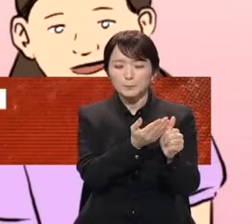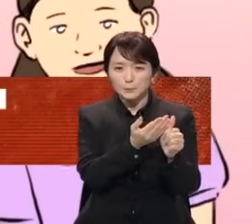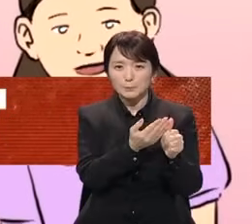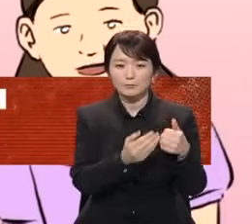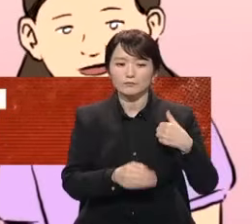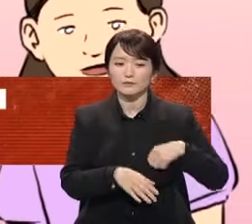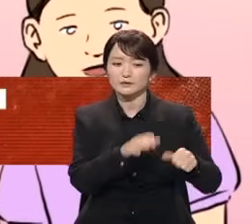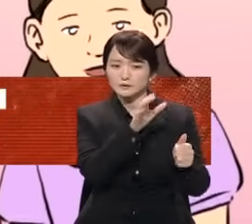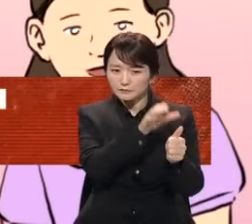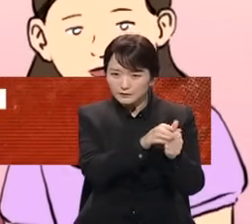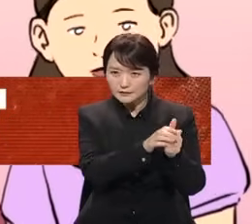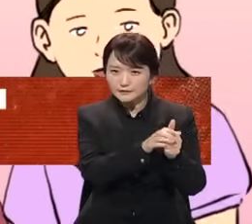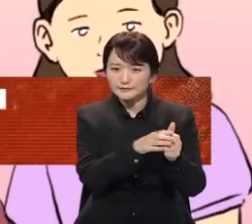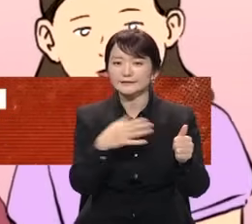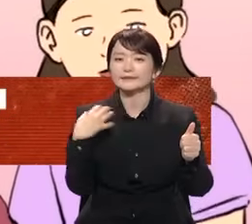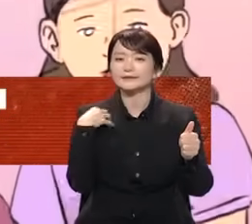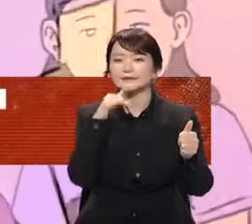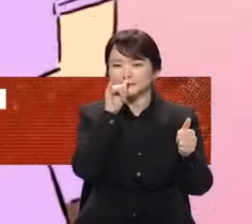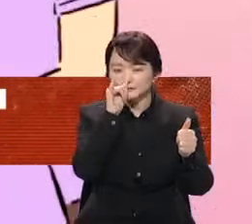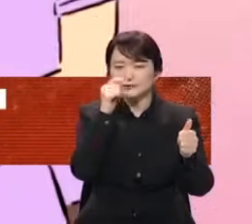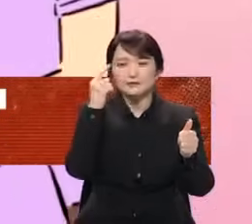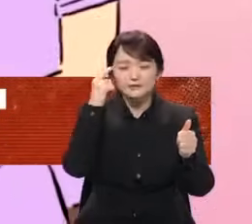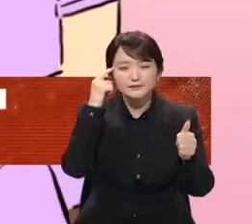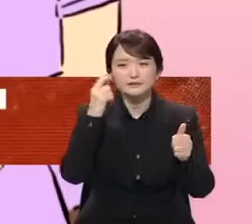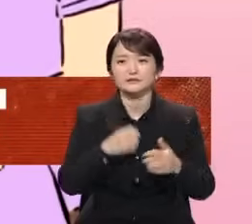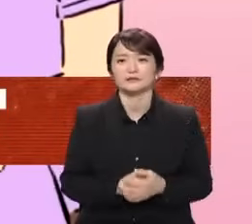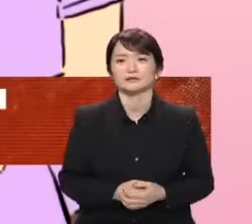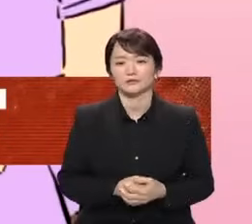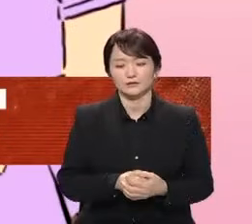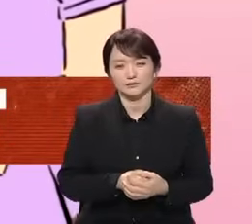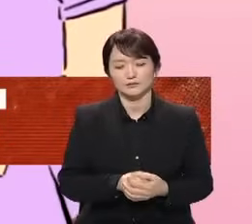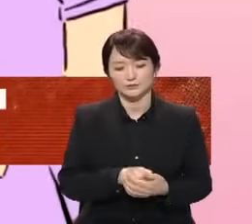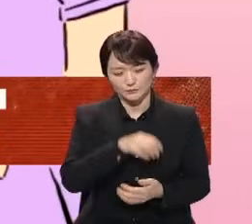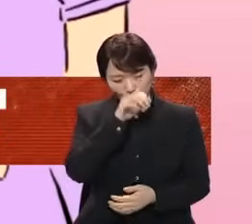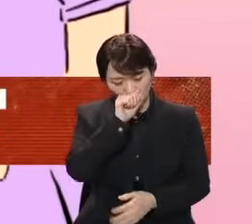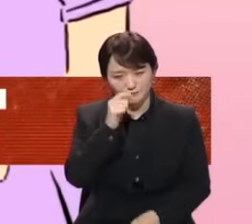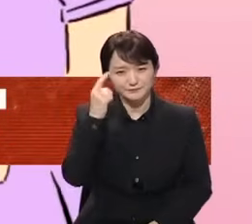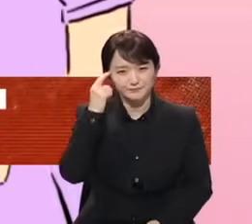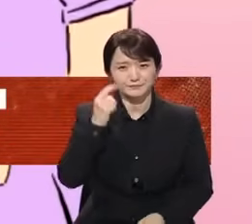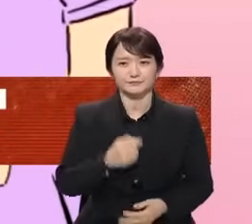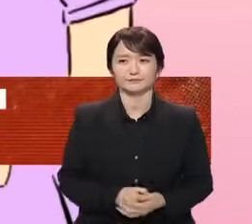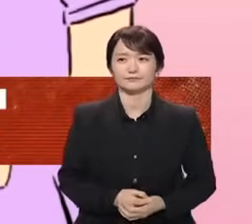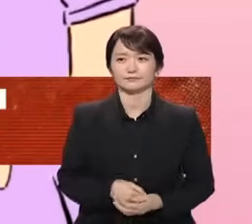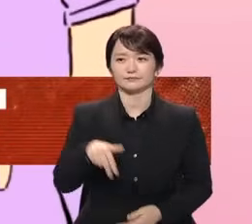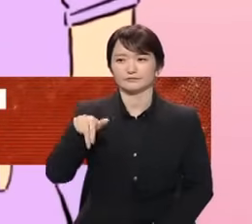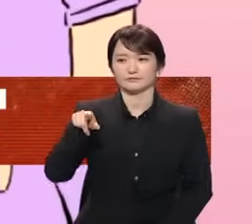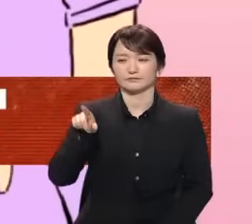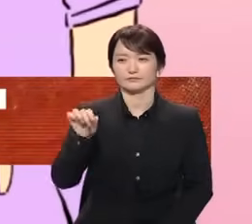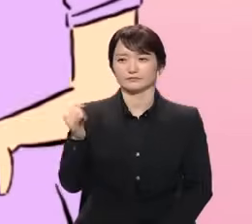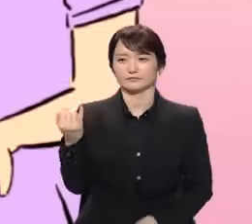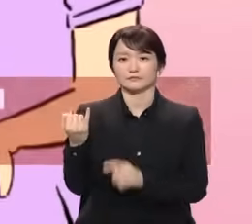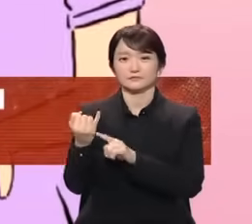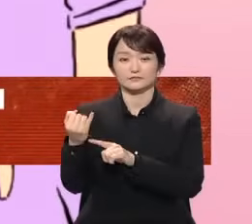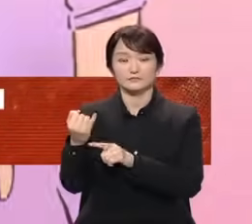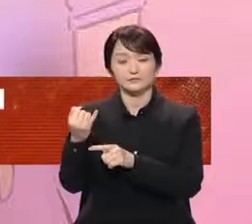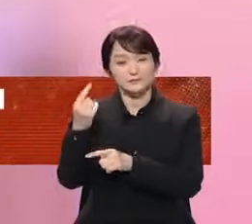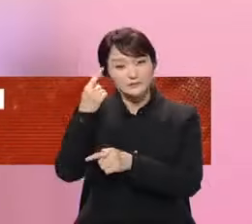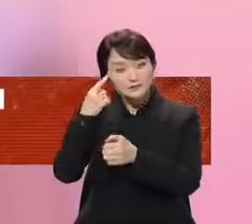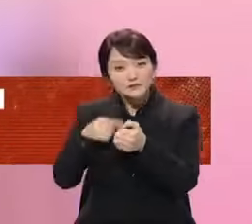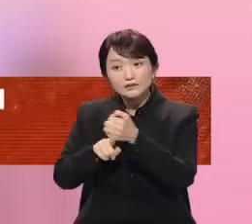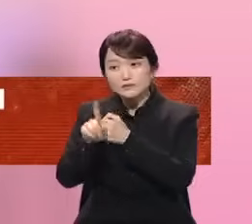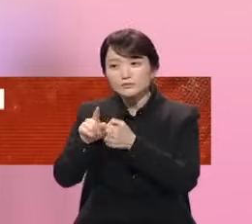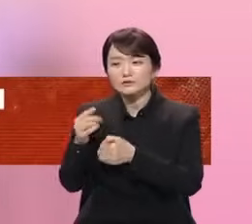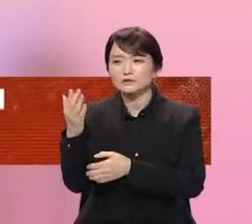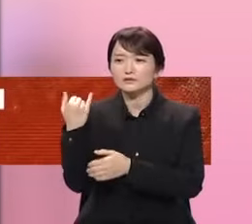맡았으면 좀 책임감이 있는 사람이겠구나 싶은 생각이 들어서 후한 점수를 줬다고 합니다. 그런데 이 장 씨의 이렇게 생각한 이유가 그 장 씨 전남편